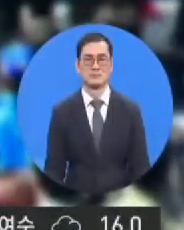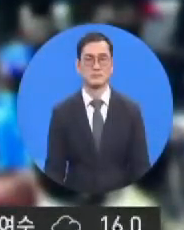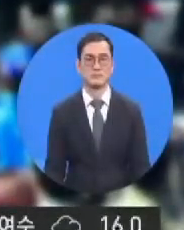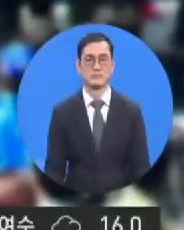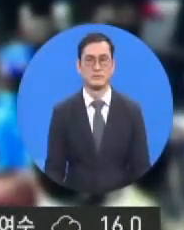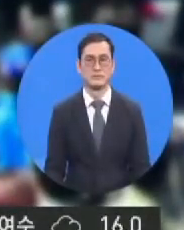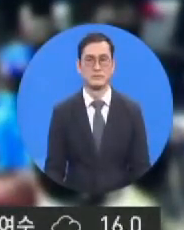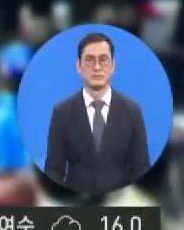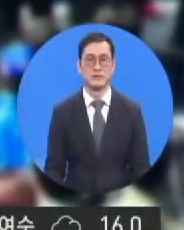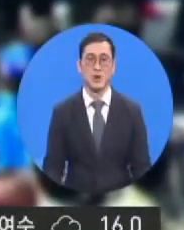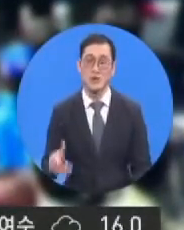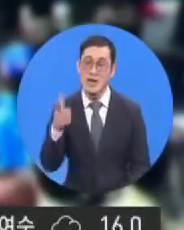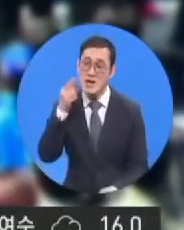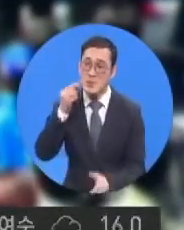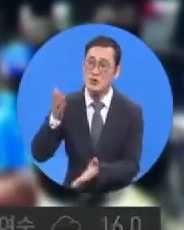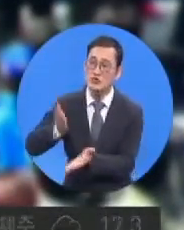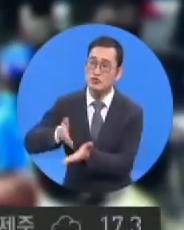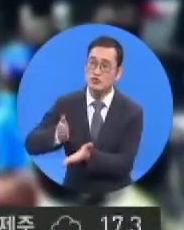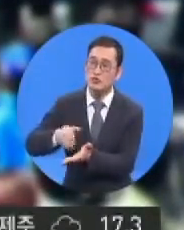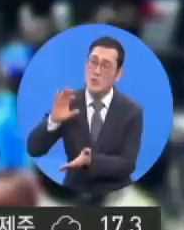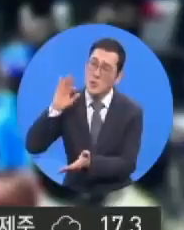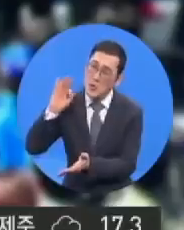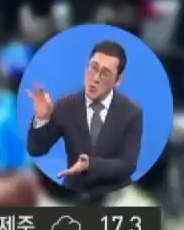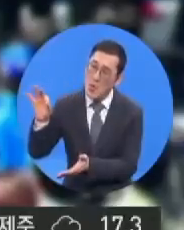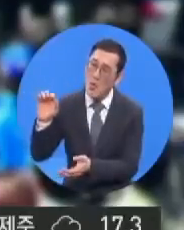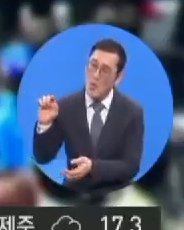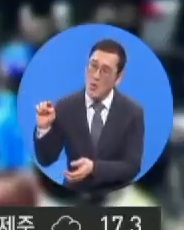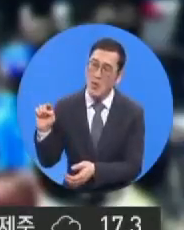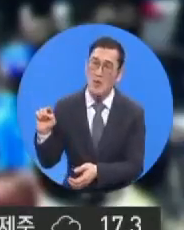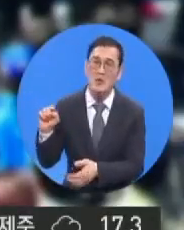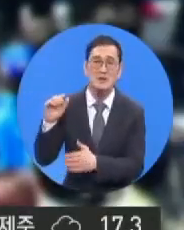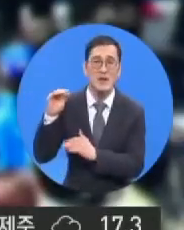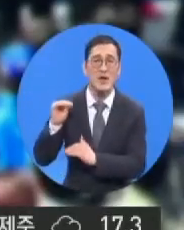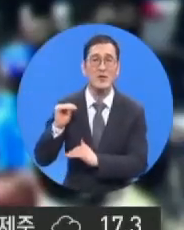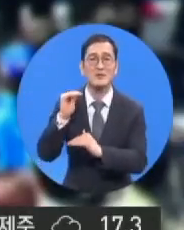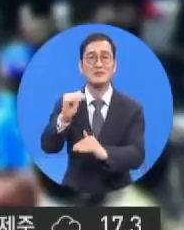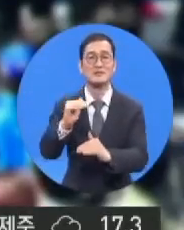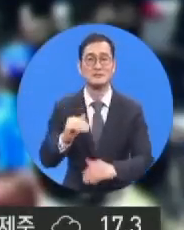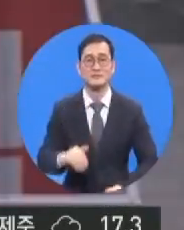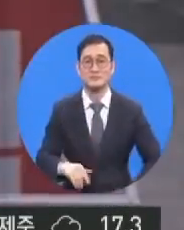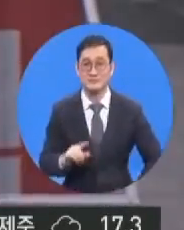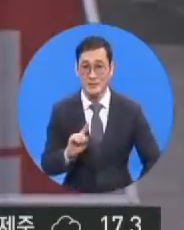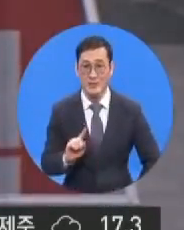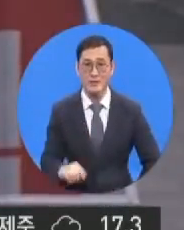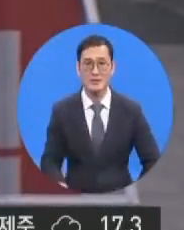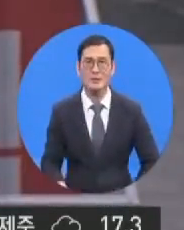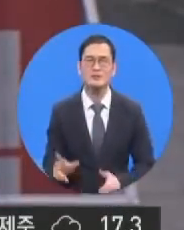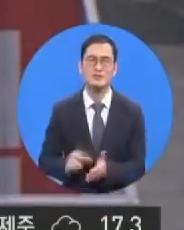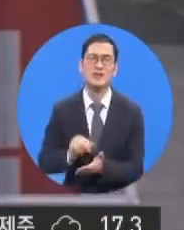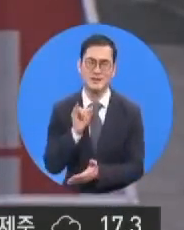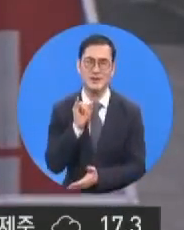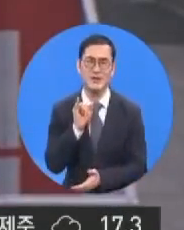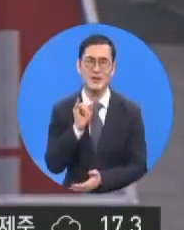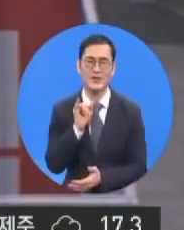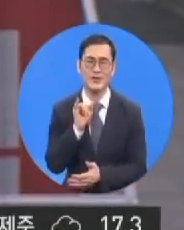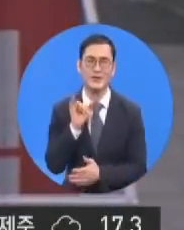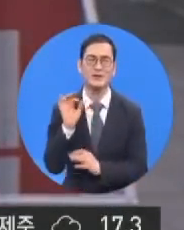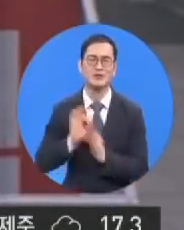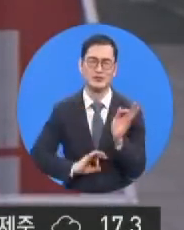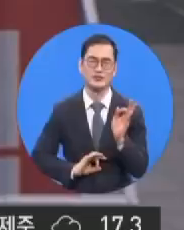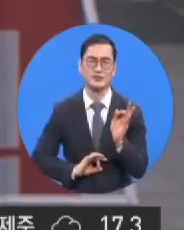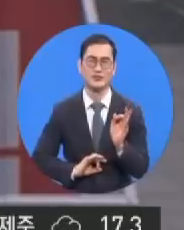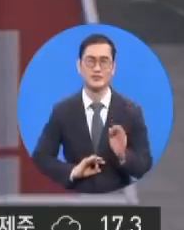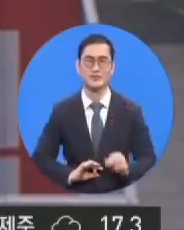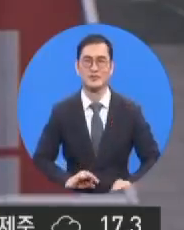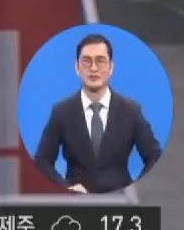오늘 일본 언론 보도 내용을 인용하면서 이야기를 했는데 이게 어떤 문제가 있었던 거죠? 일단 지금 박영선 후보가 굉장히 곤란한 상황이죠, 이번